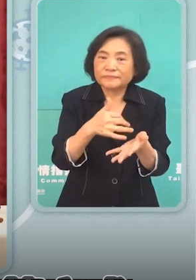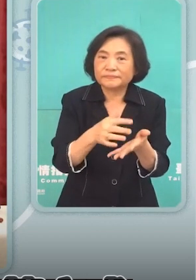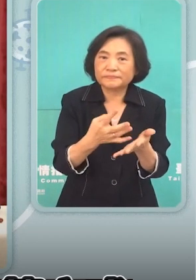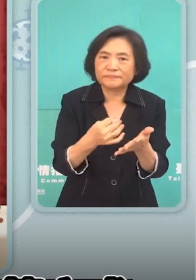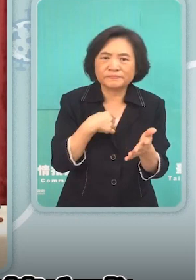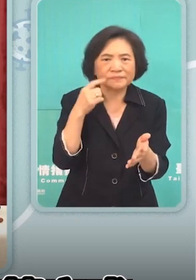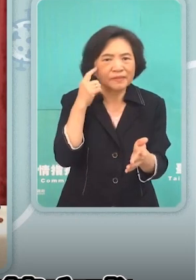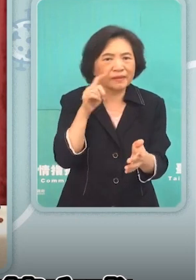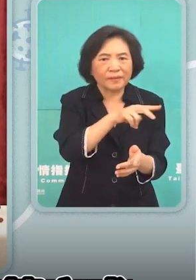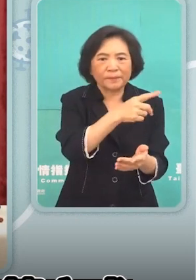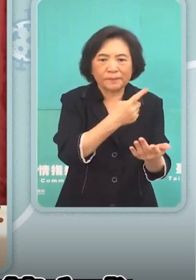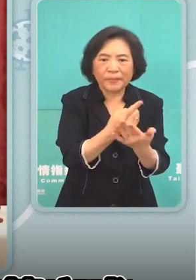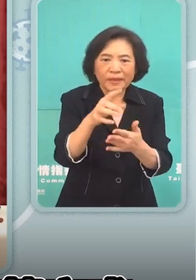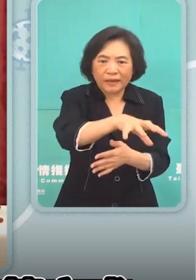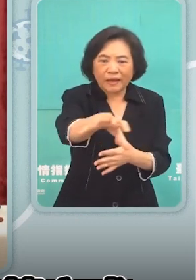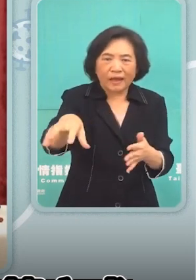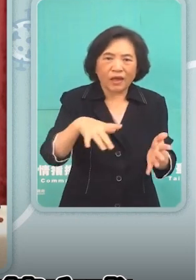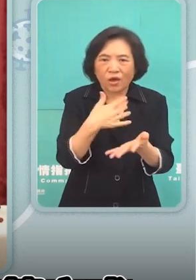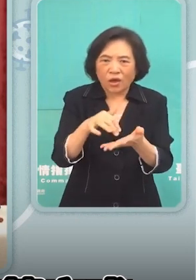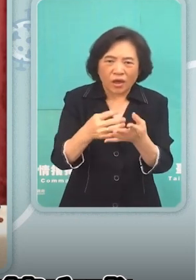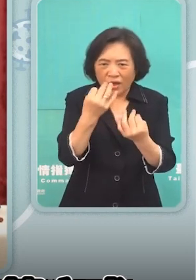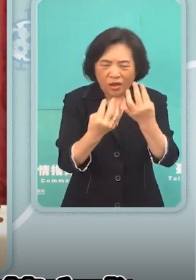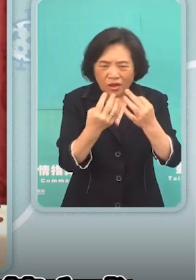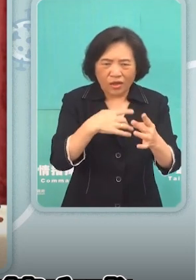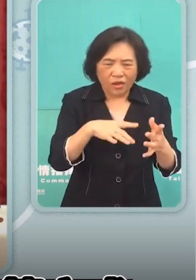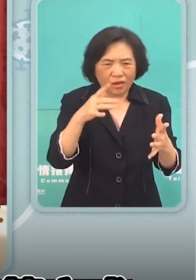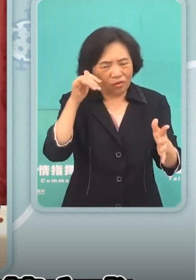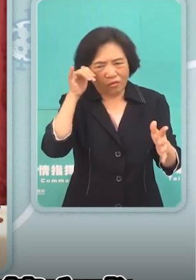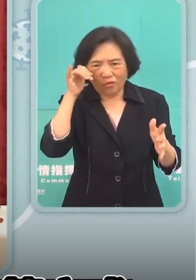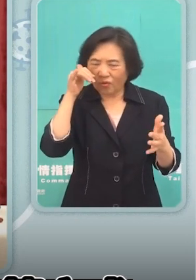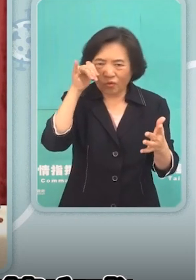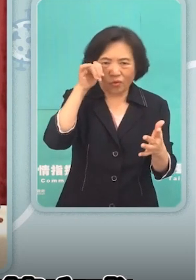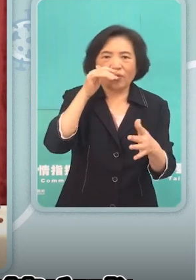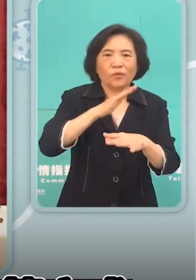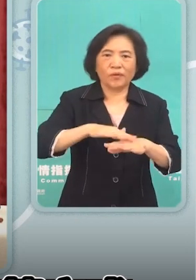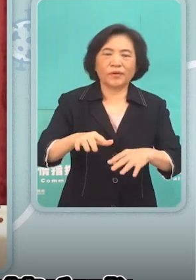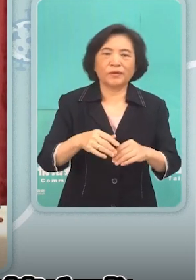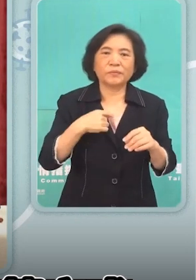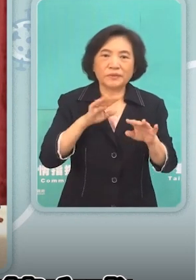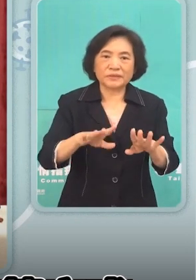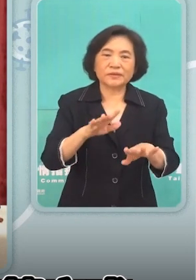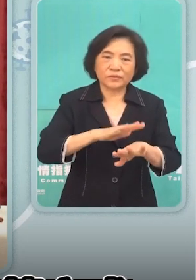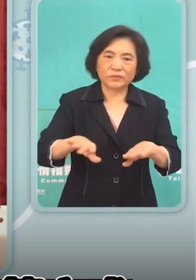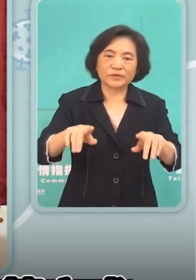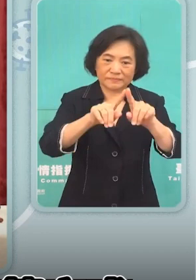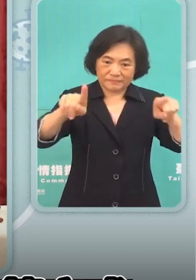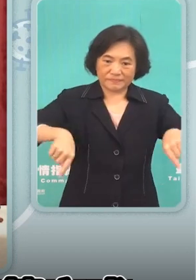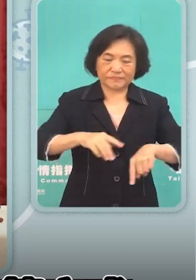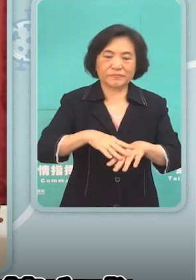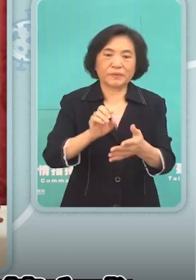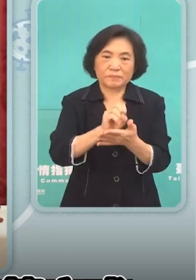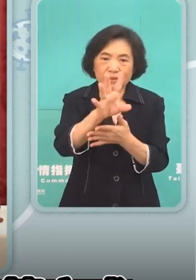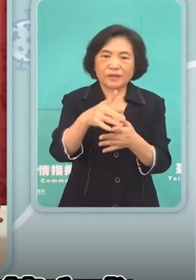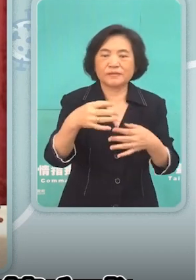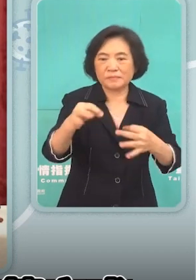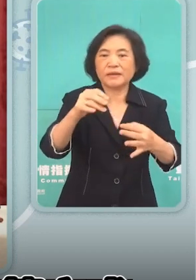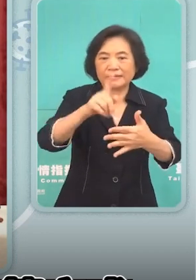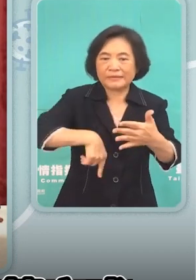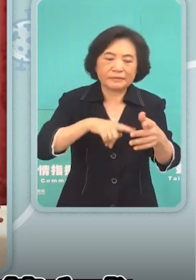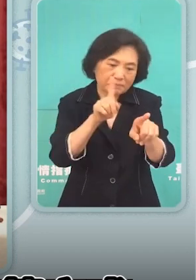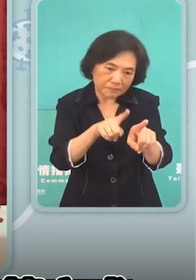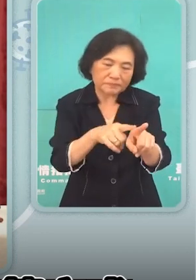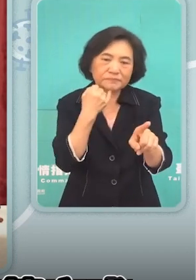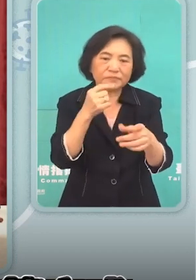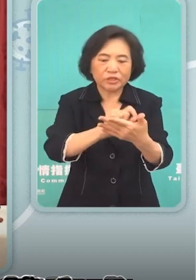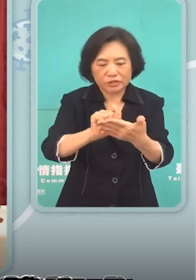体谅到各个据点可能在计算上可能会比较麻烦，所以我们在回填的报表上有一个简易计算的方式，你